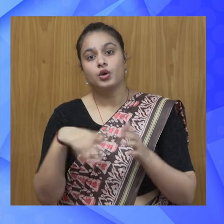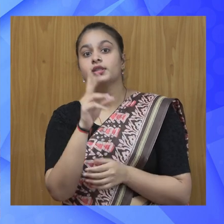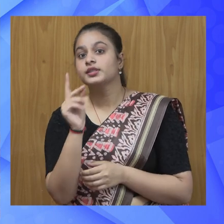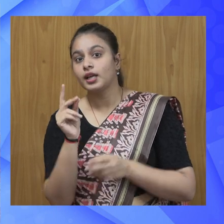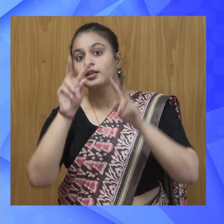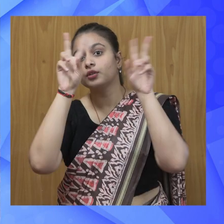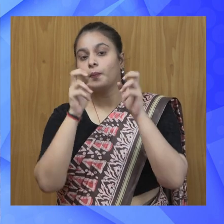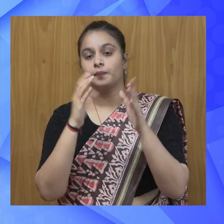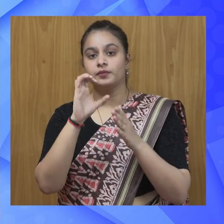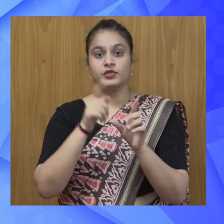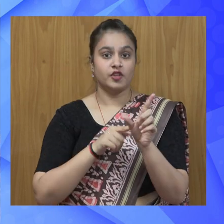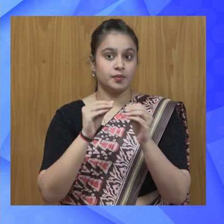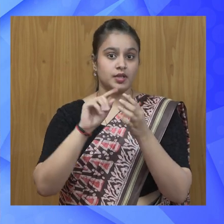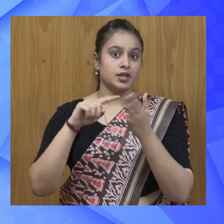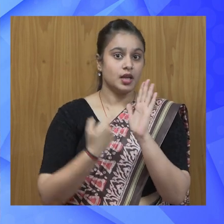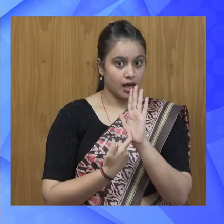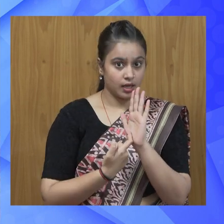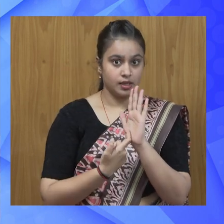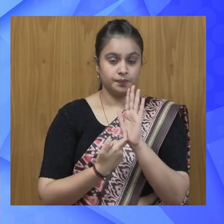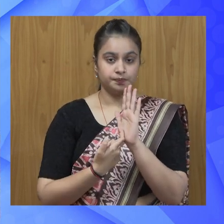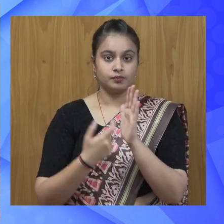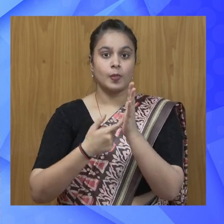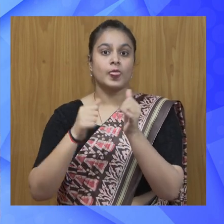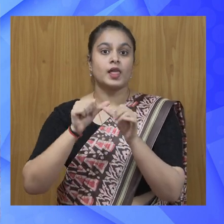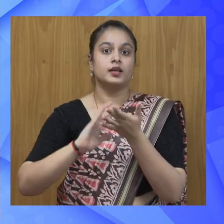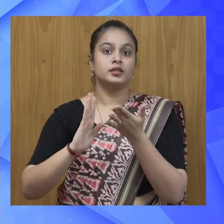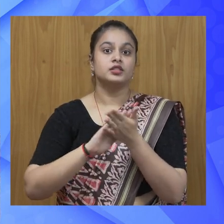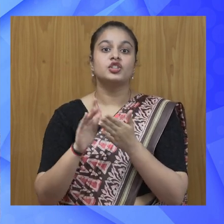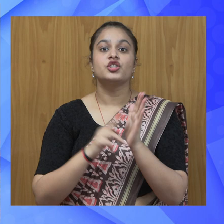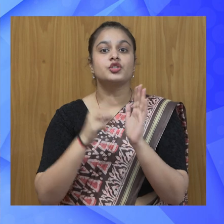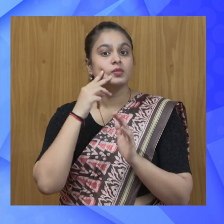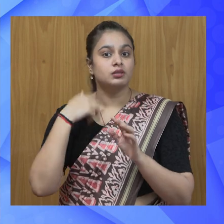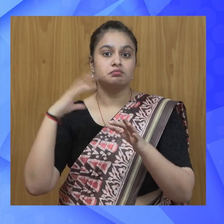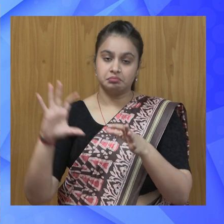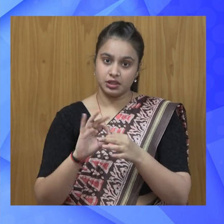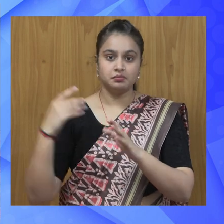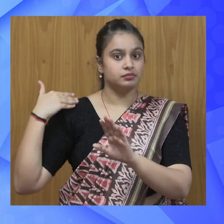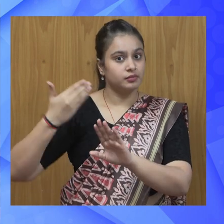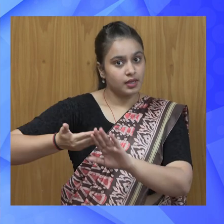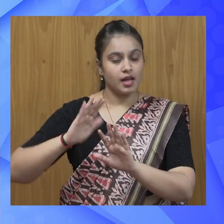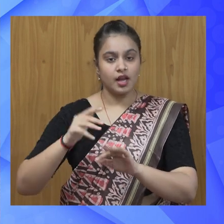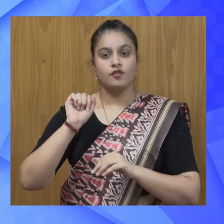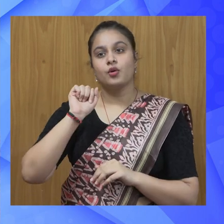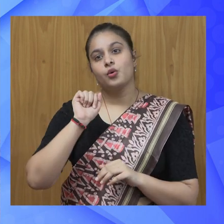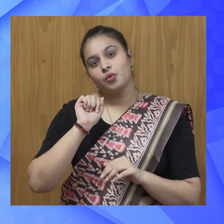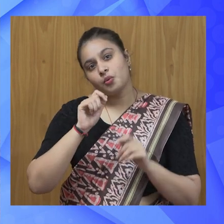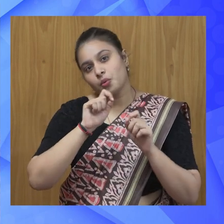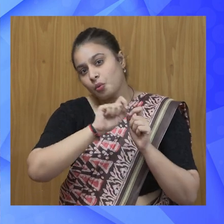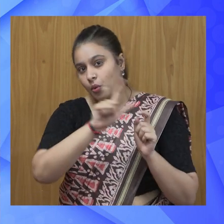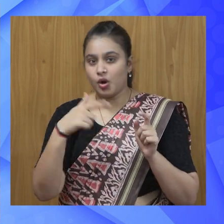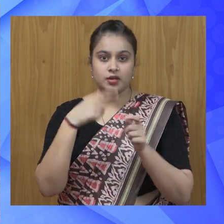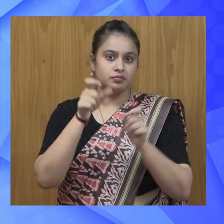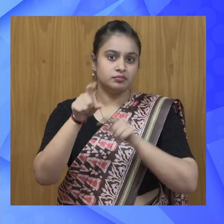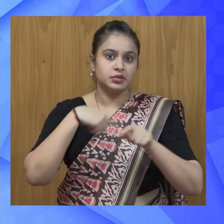का है. रश्मि यादव जी जो है वो इस काम से कई सालों से जुड़ी हुई है. हम अपना बहुत सारा समय ऑनलाइन बिताते